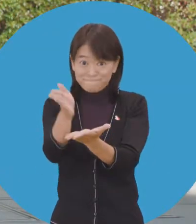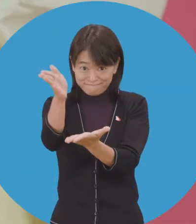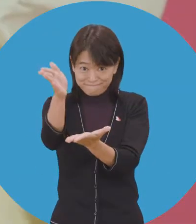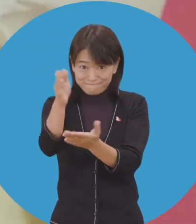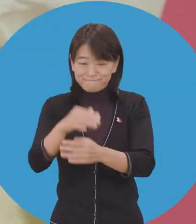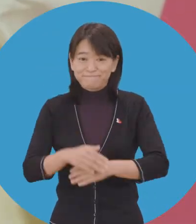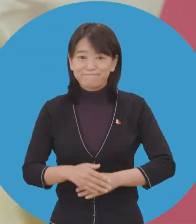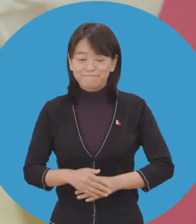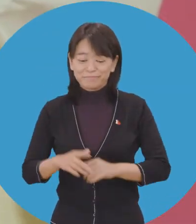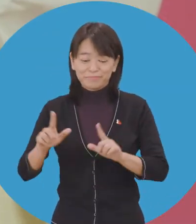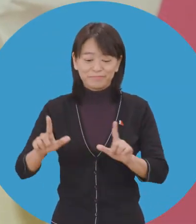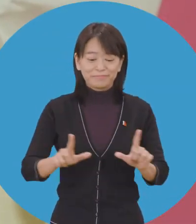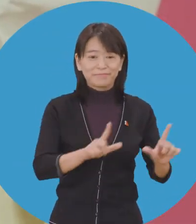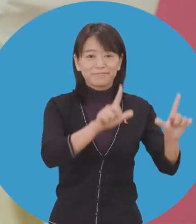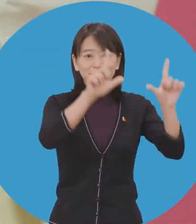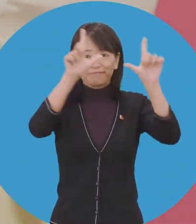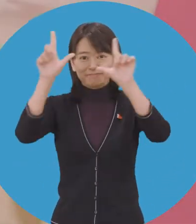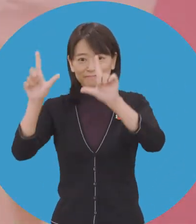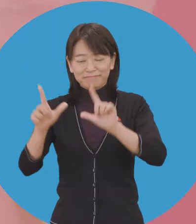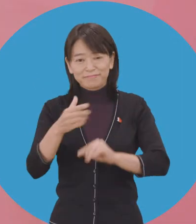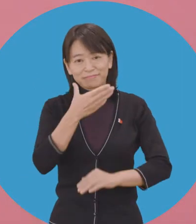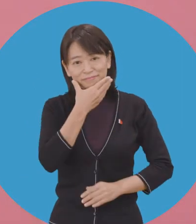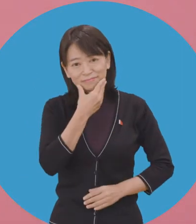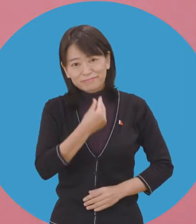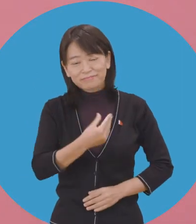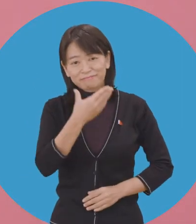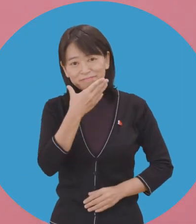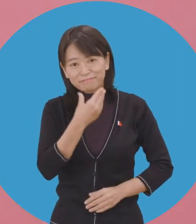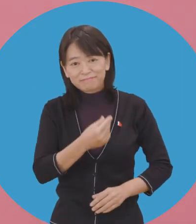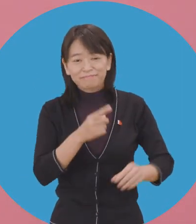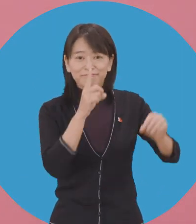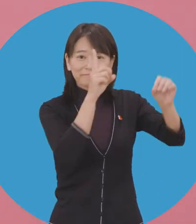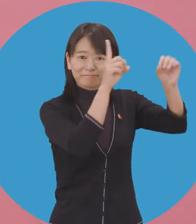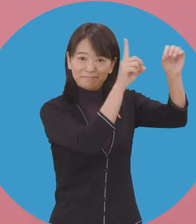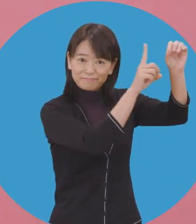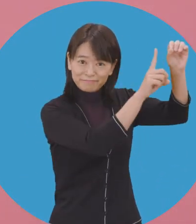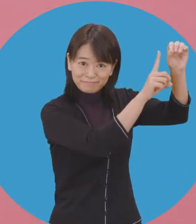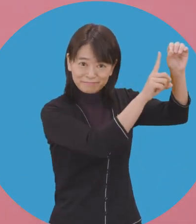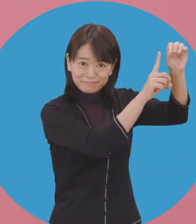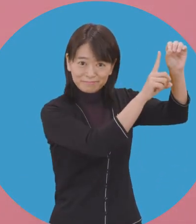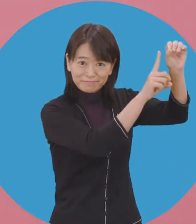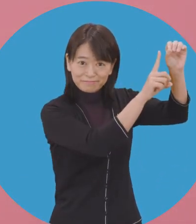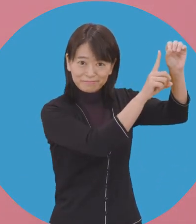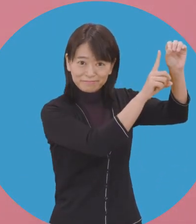心のアンテナで、誰もが暮らしやすい社会を。